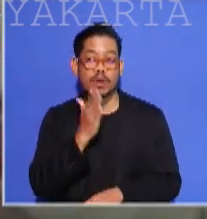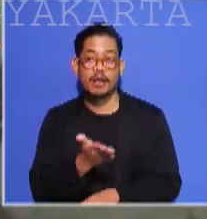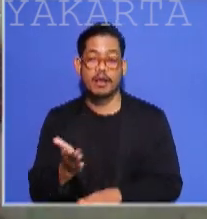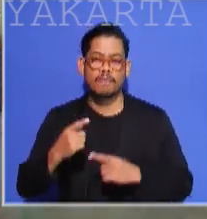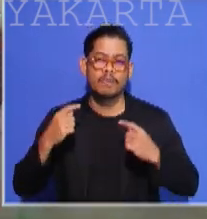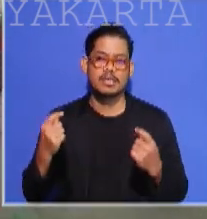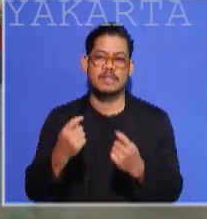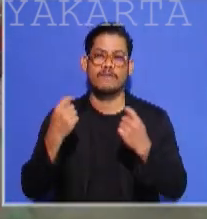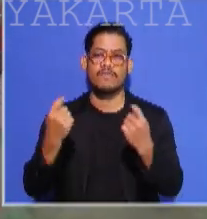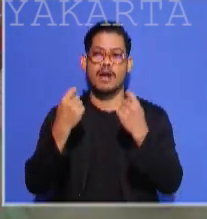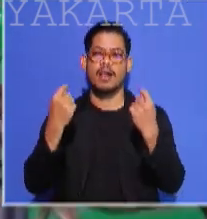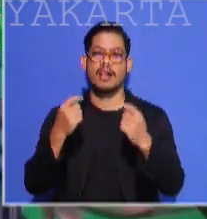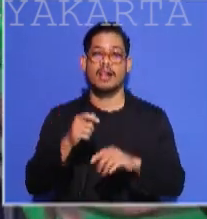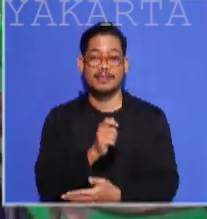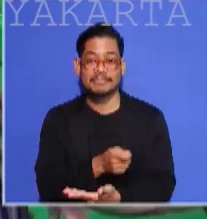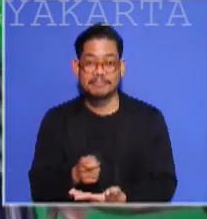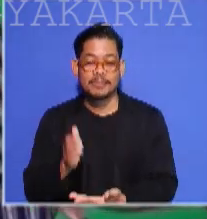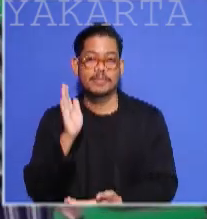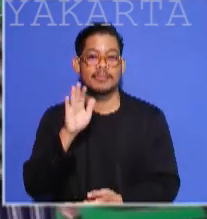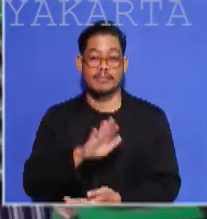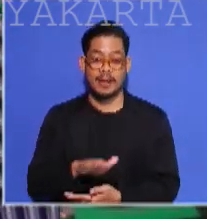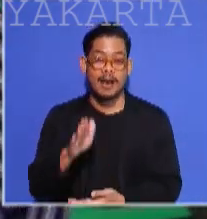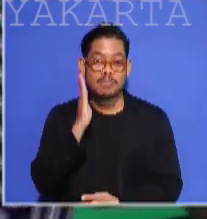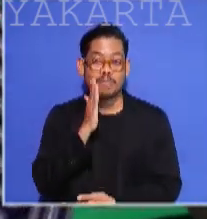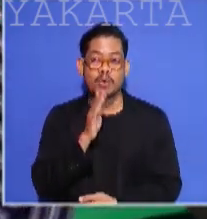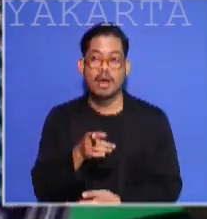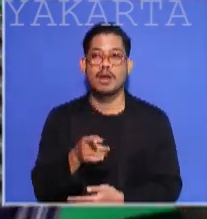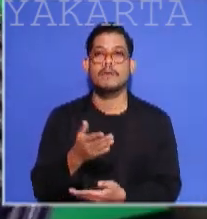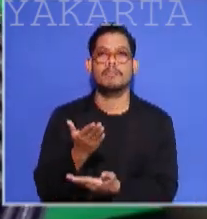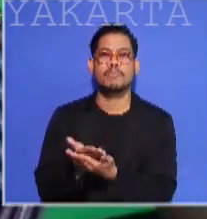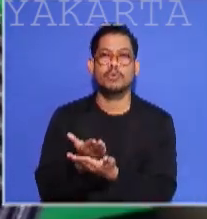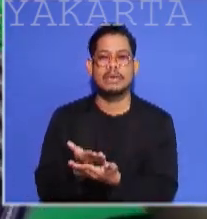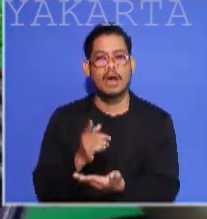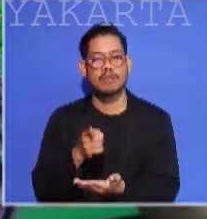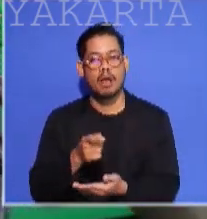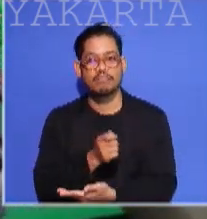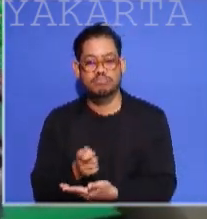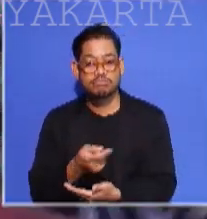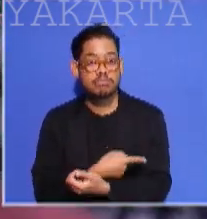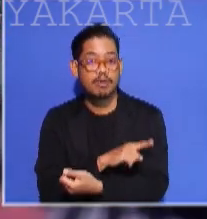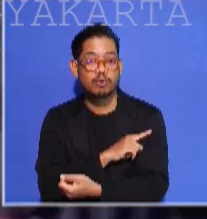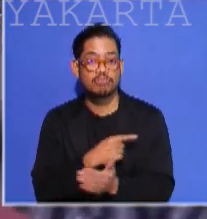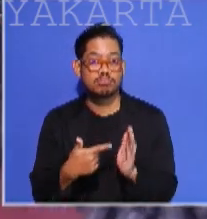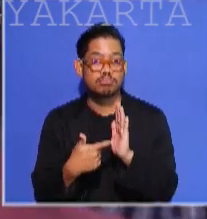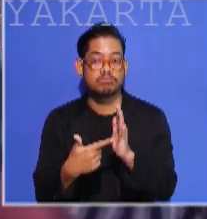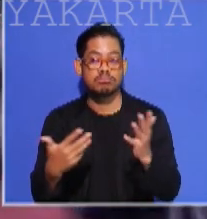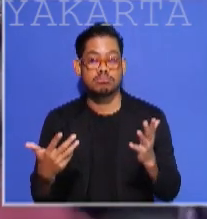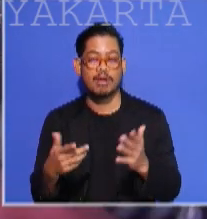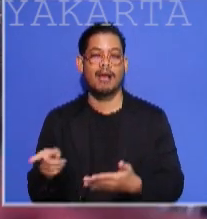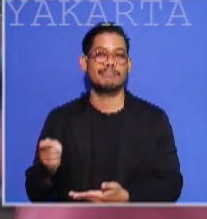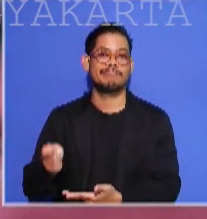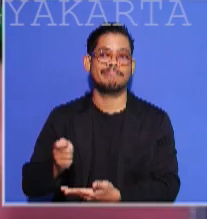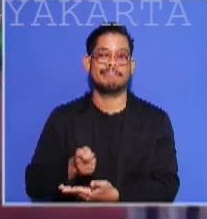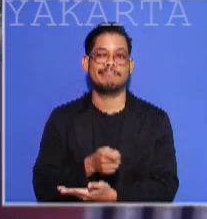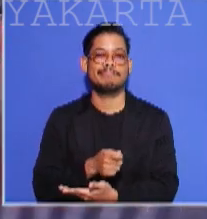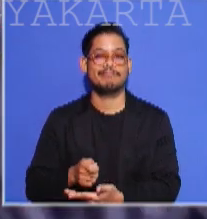yang digelar Dinas Kebudayaan Gunung Kidul ini pun menjadi ajang pembuktian bakat dan kemampuan bermain karawitan. Festival ini selalu